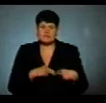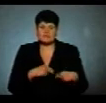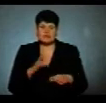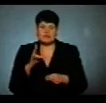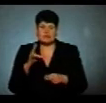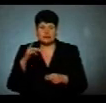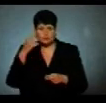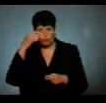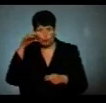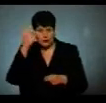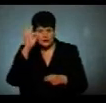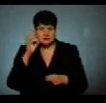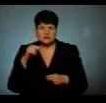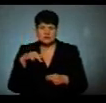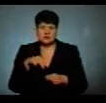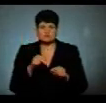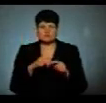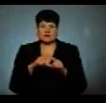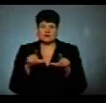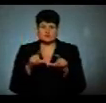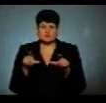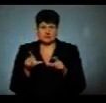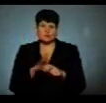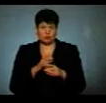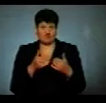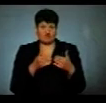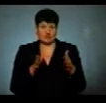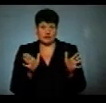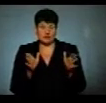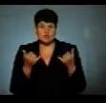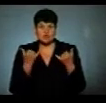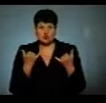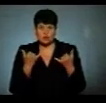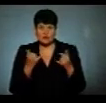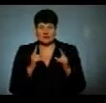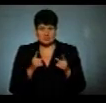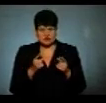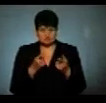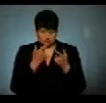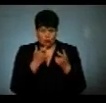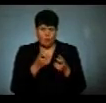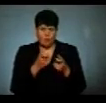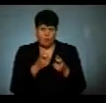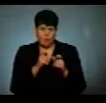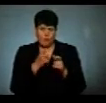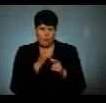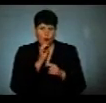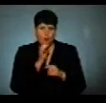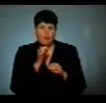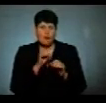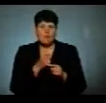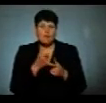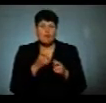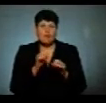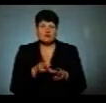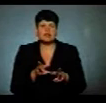Нацполіції проходили по торгових об'єктах, які були відкриті. Сьогодні вони лише попереджали, всі об'єкти після